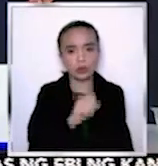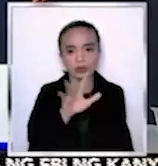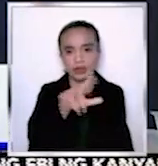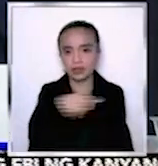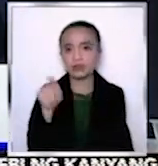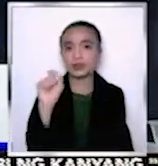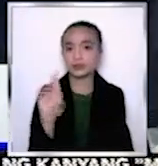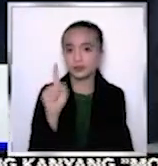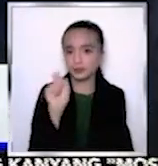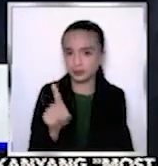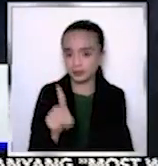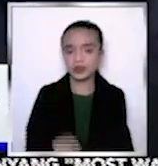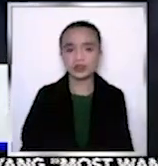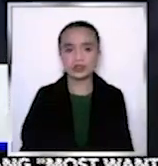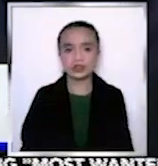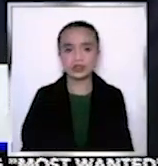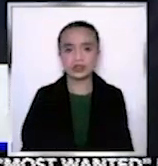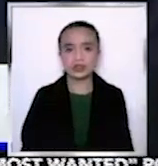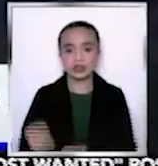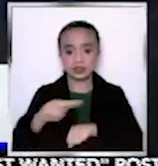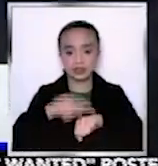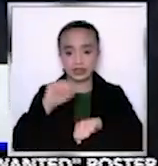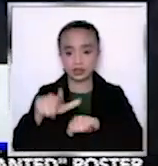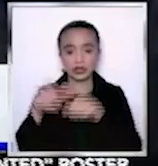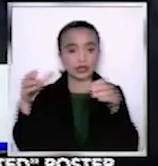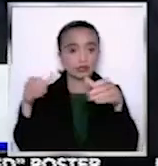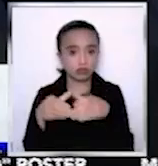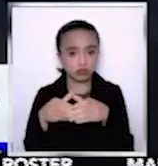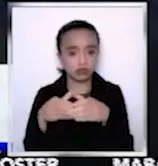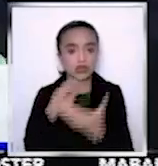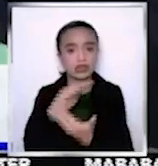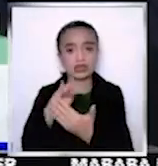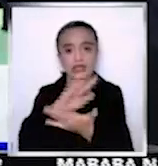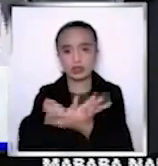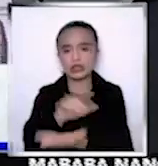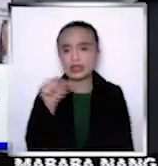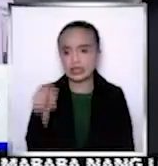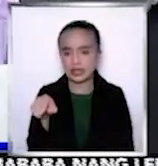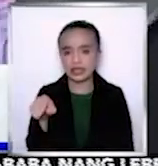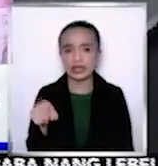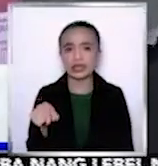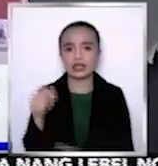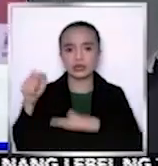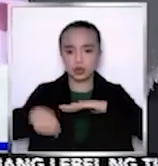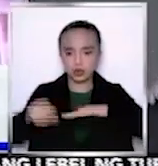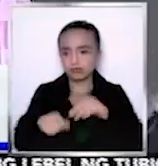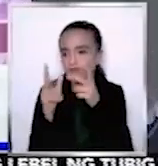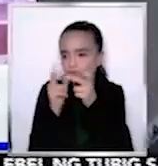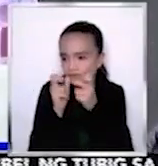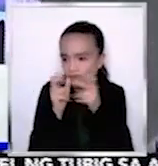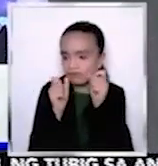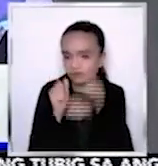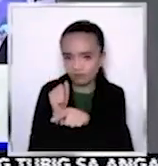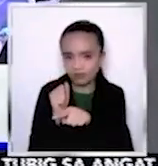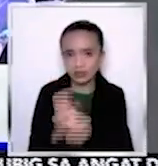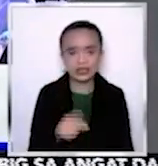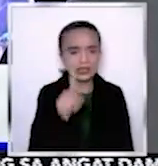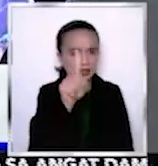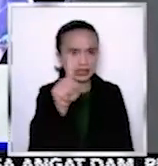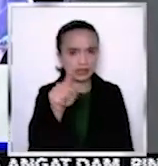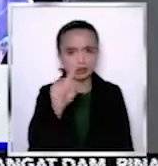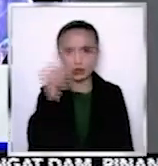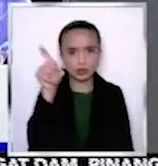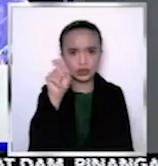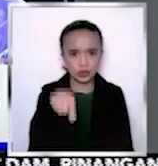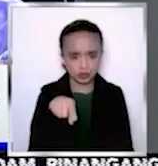Tiwala ang National Task Force Against COVID-19 na sila ang papanigan ng korte. isa sa kinukwestiyon ng guidelines ng DOH